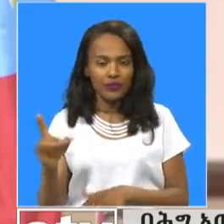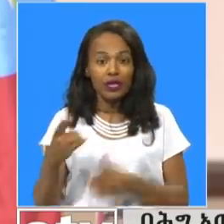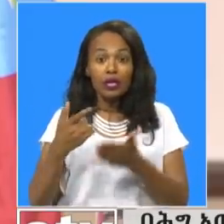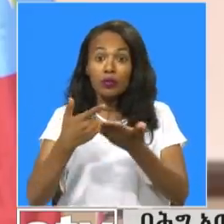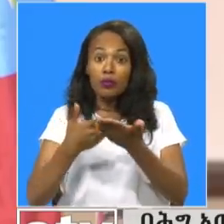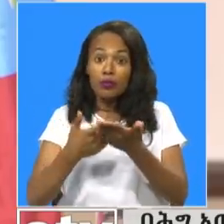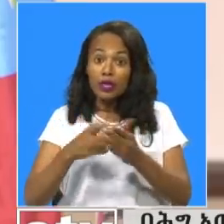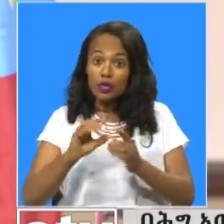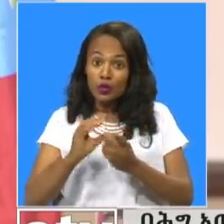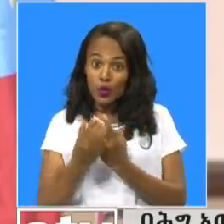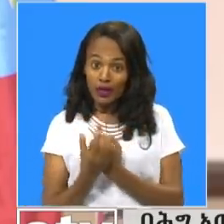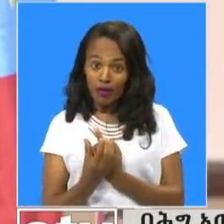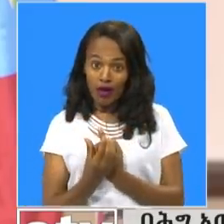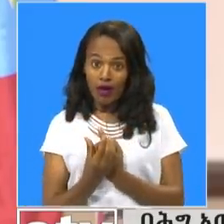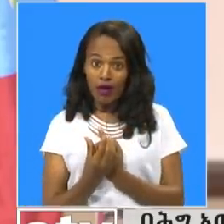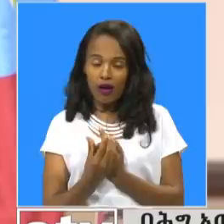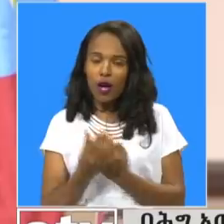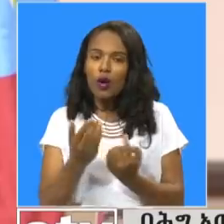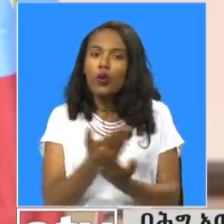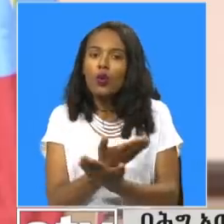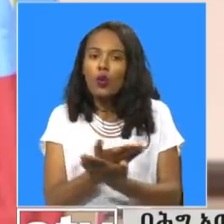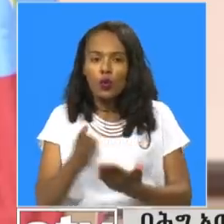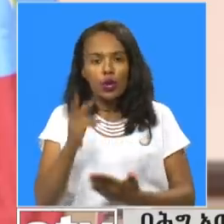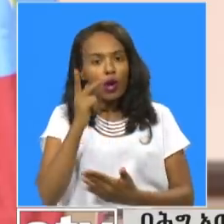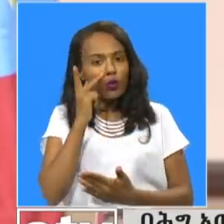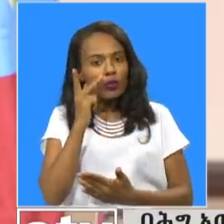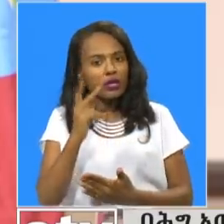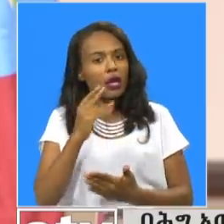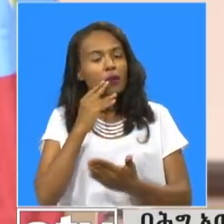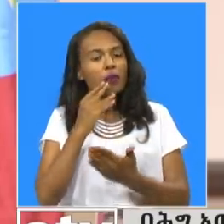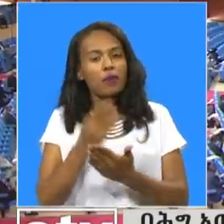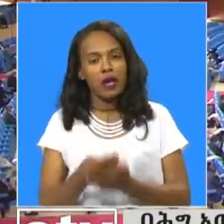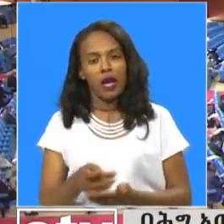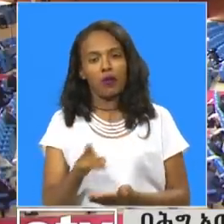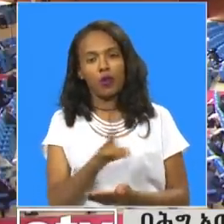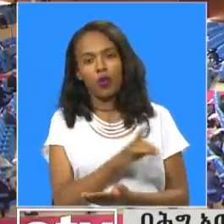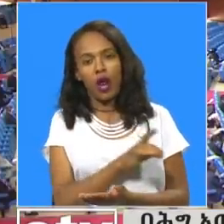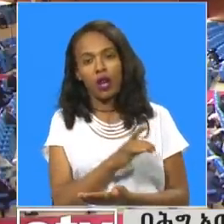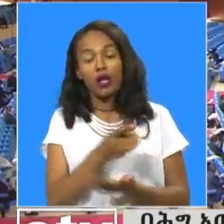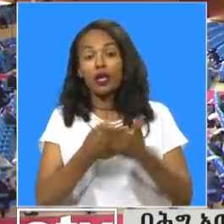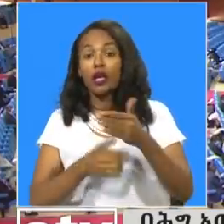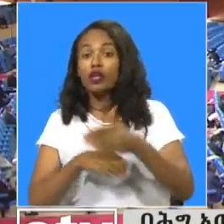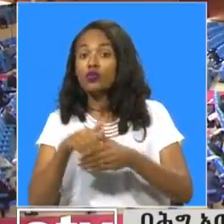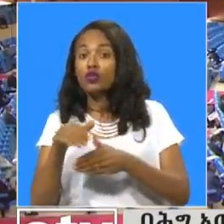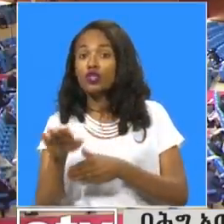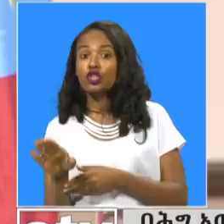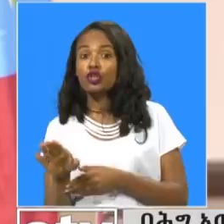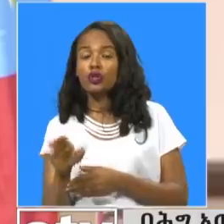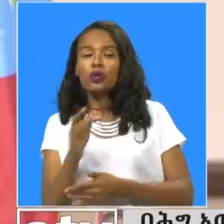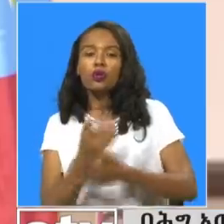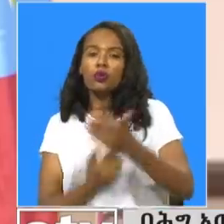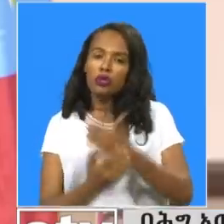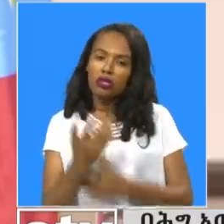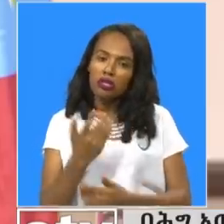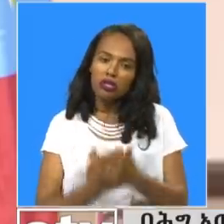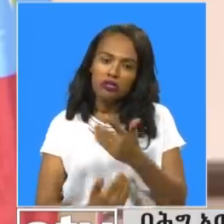በዚህ አግባብ ጉዳዩ ቢታይ መልካም ይሆናል። ከዚህ ውጪ